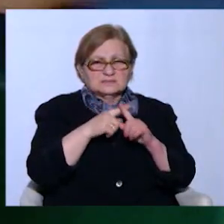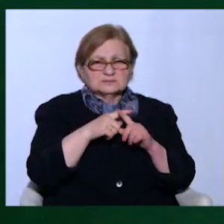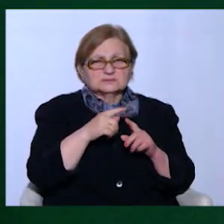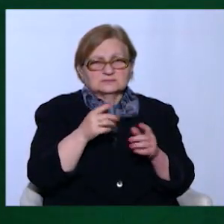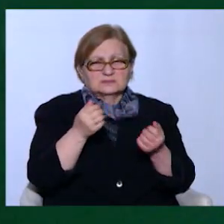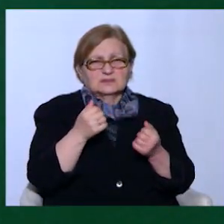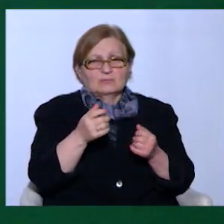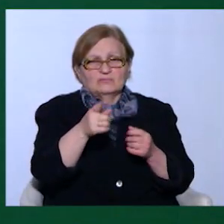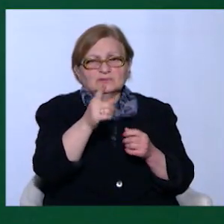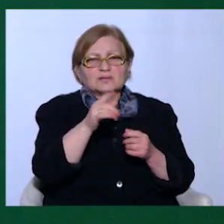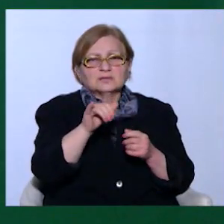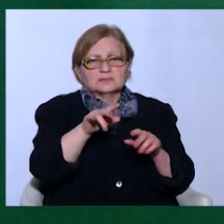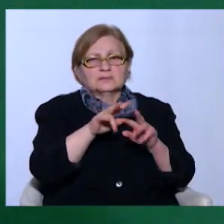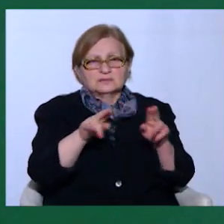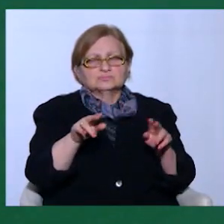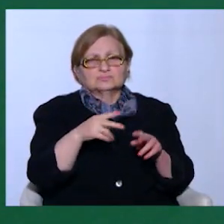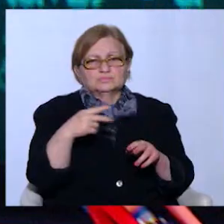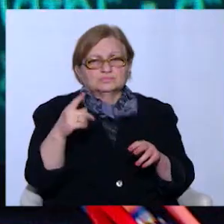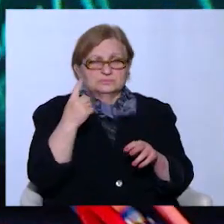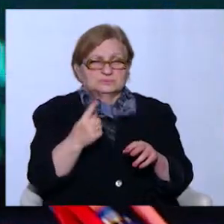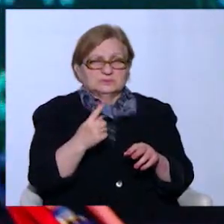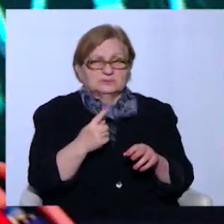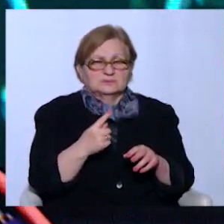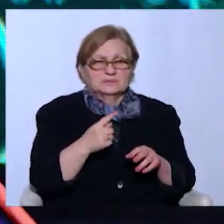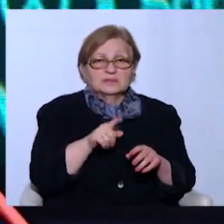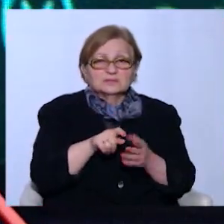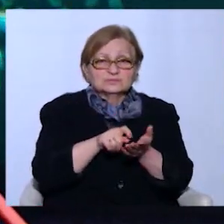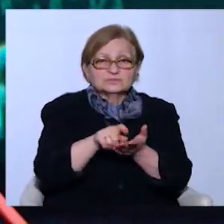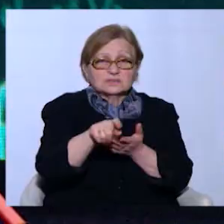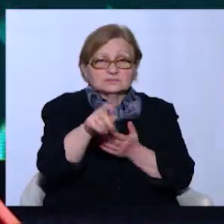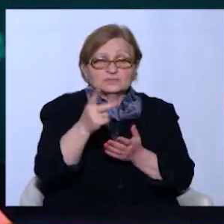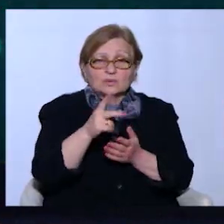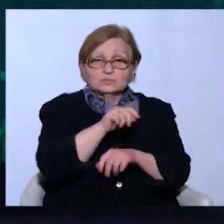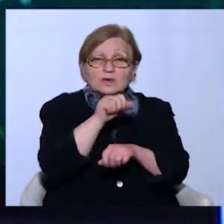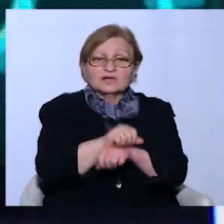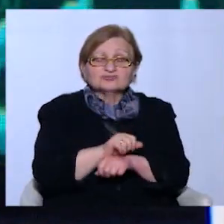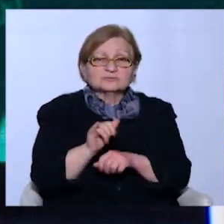1-ს. მაშასადამე მივიღეთ პასუხი, რომ ჭიანჭველა უნდა გაჩერდეს